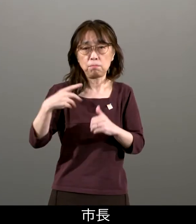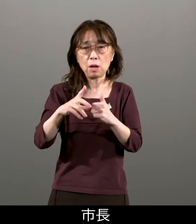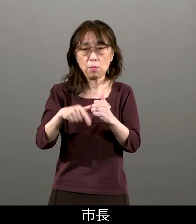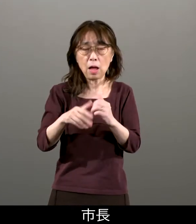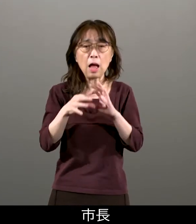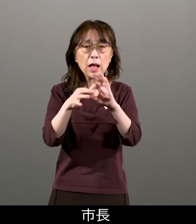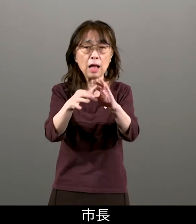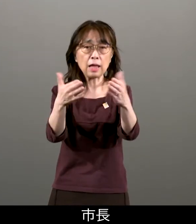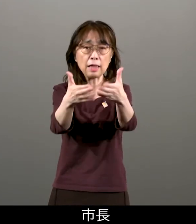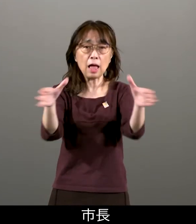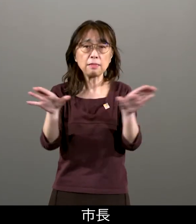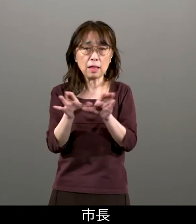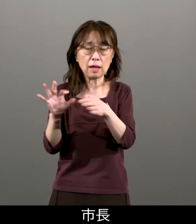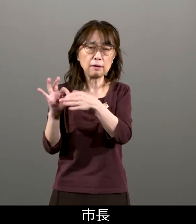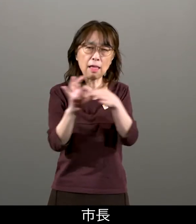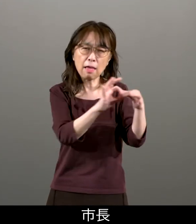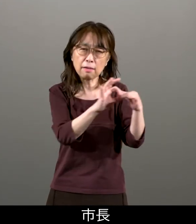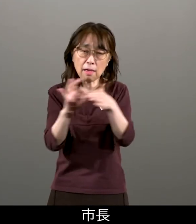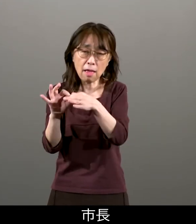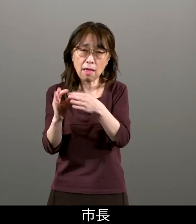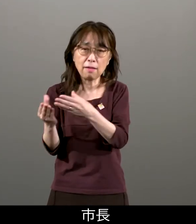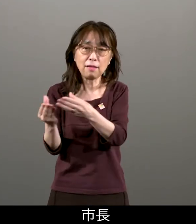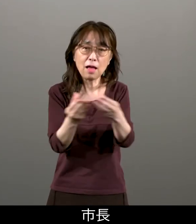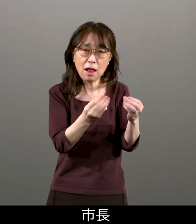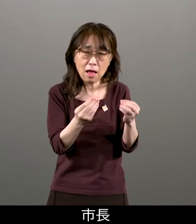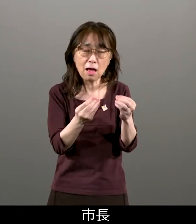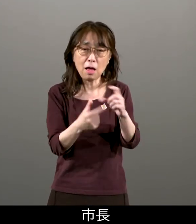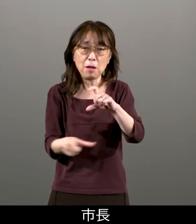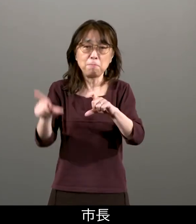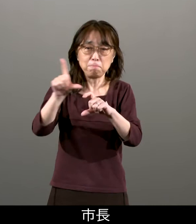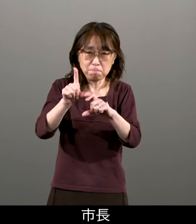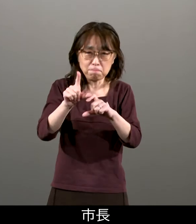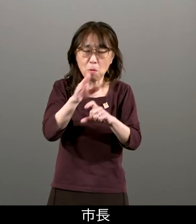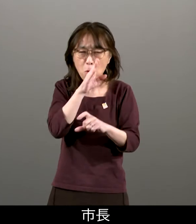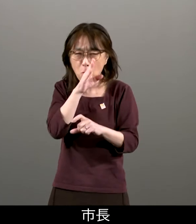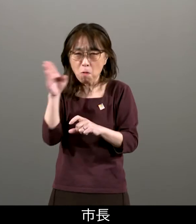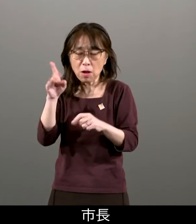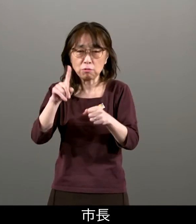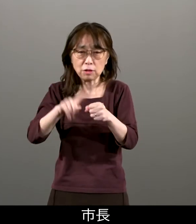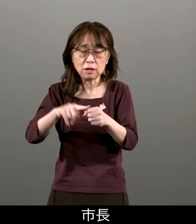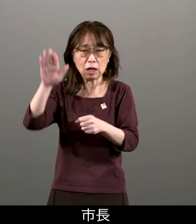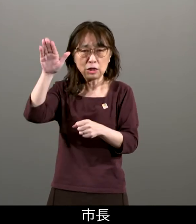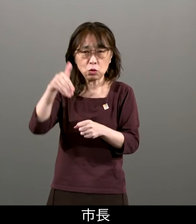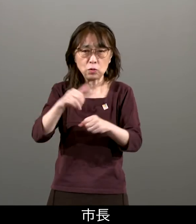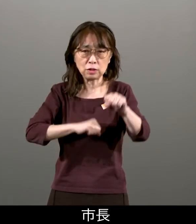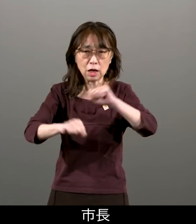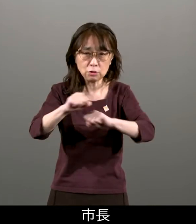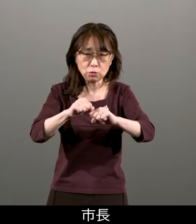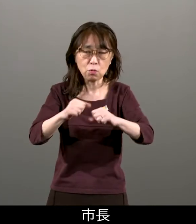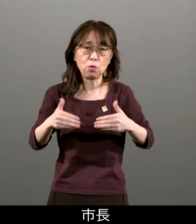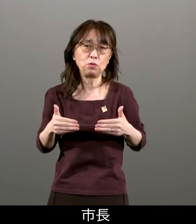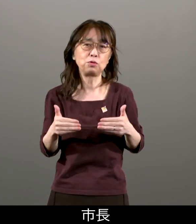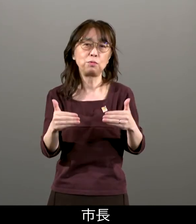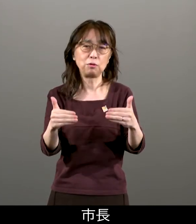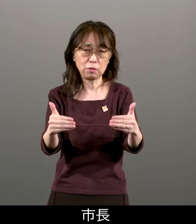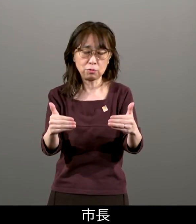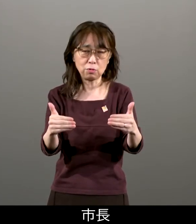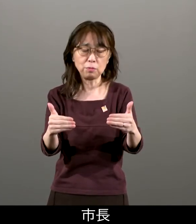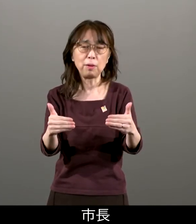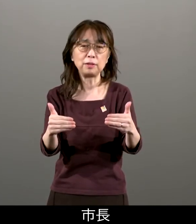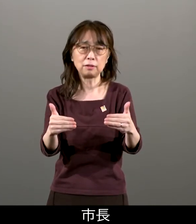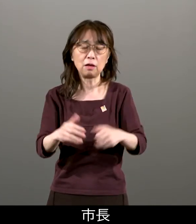係団体の皆様と連携をしながら一層本格的な招致活動を進めていくことといたしました